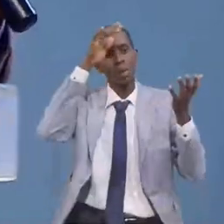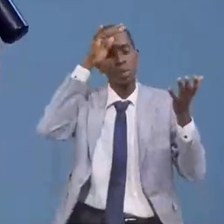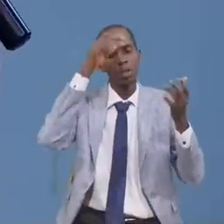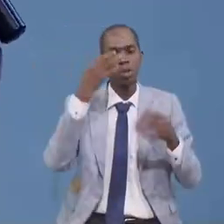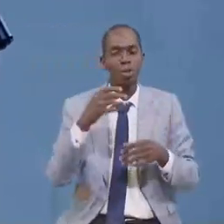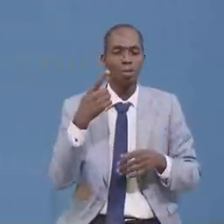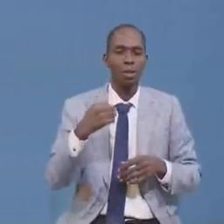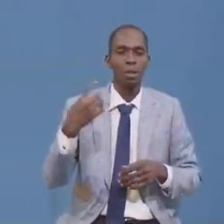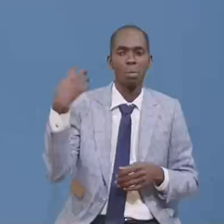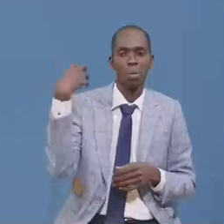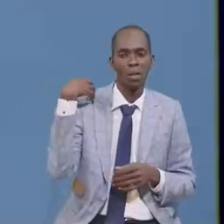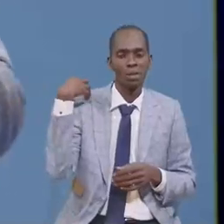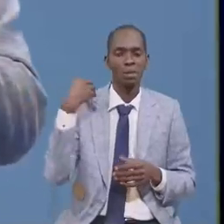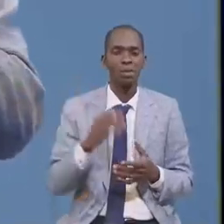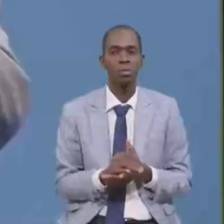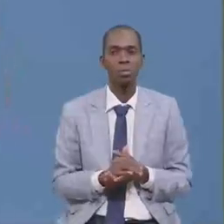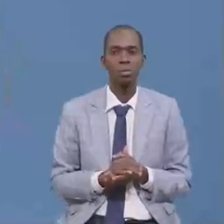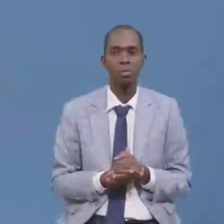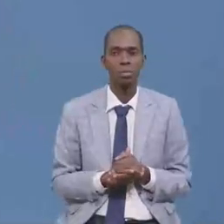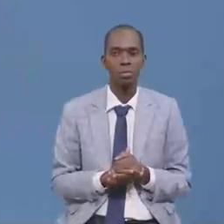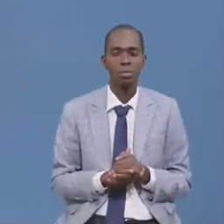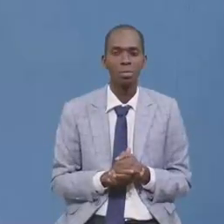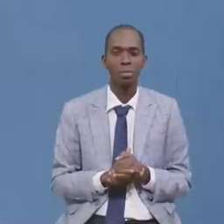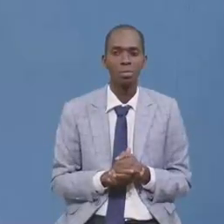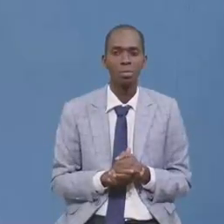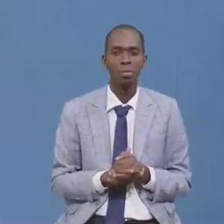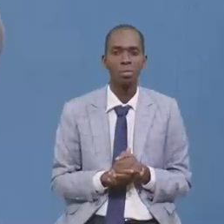L'espérance ferme du maître.